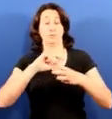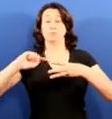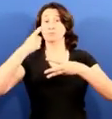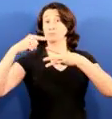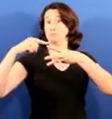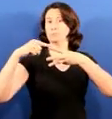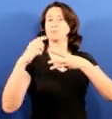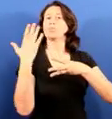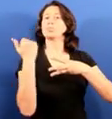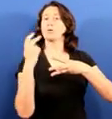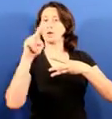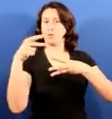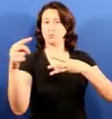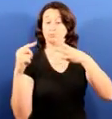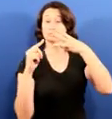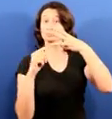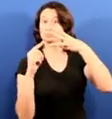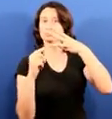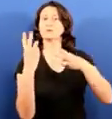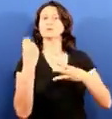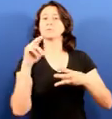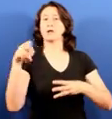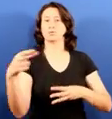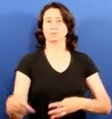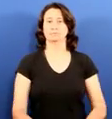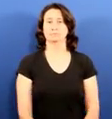sarituak 5.000 euro, bigarrenak 4.000 euro eta